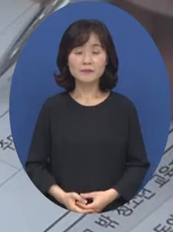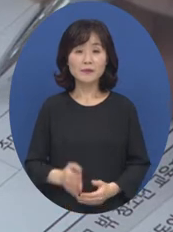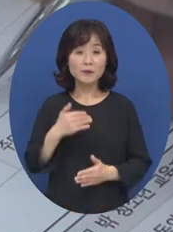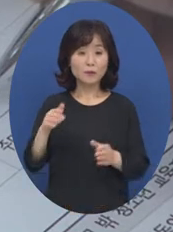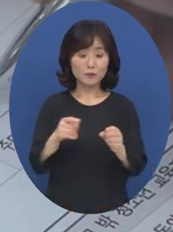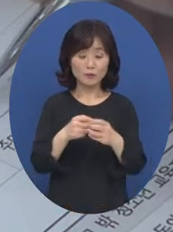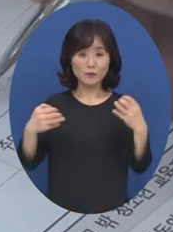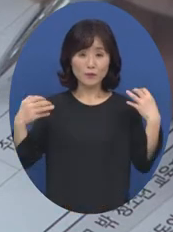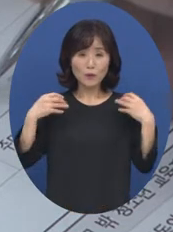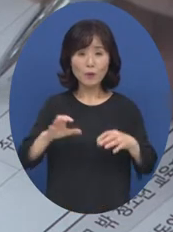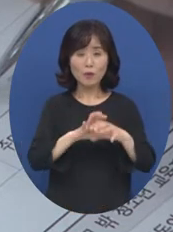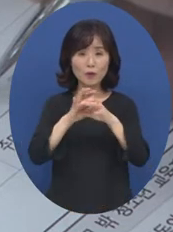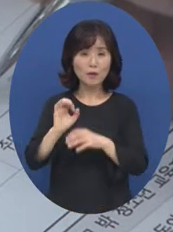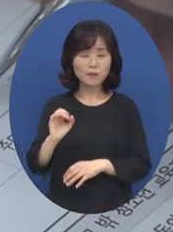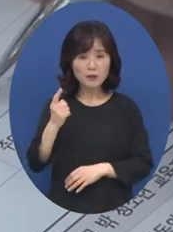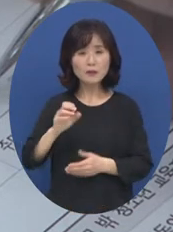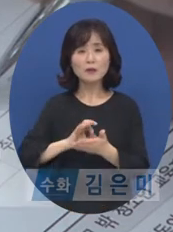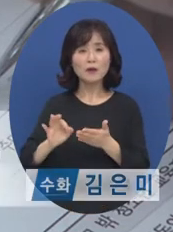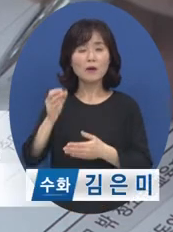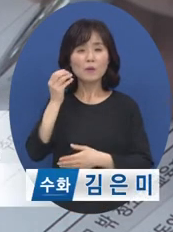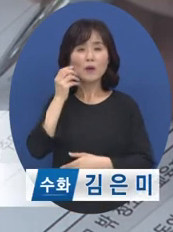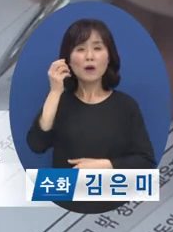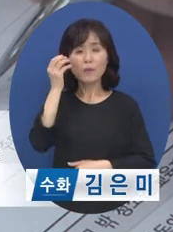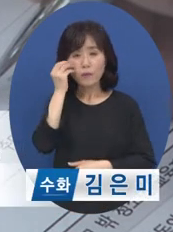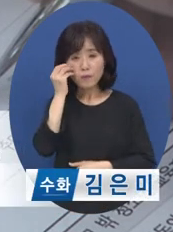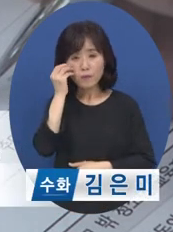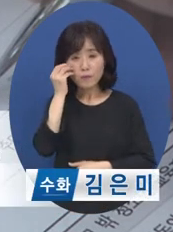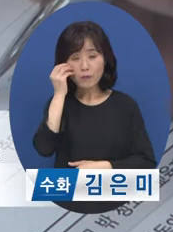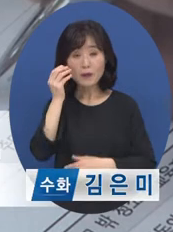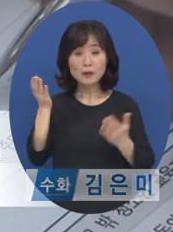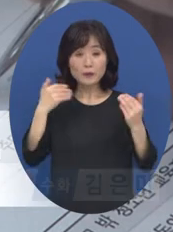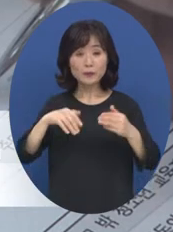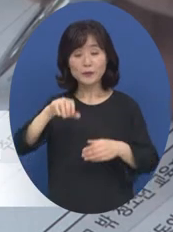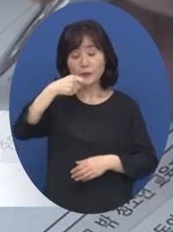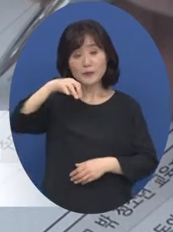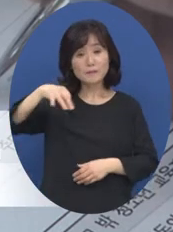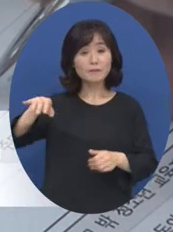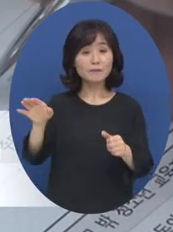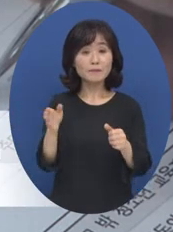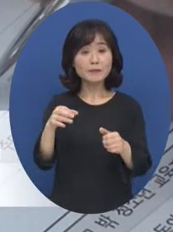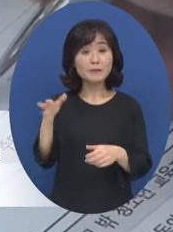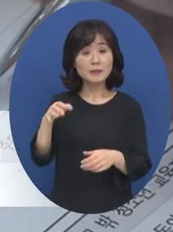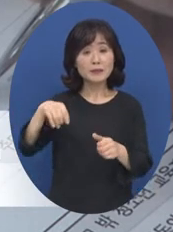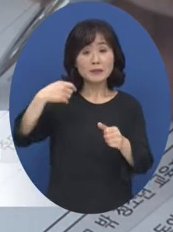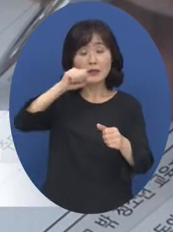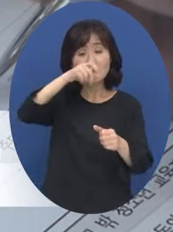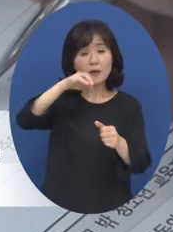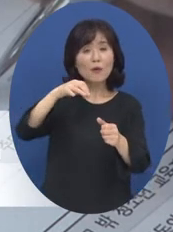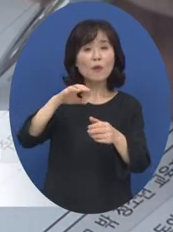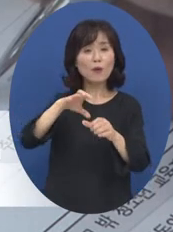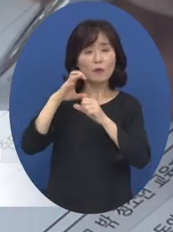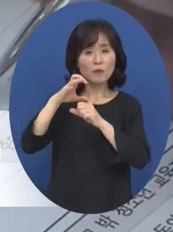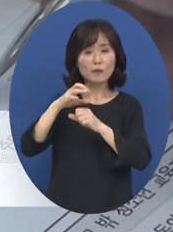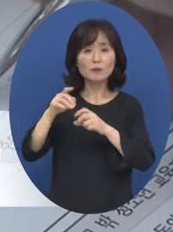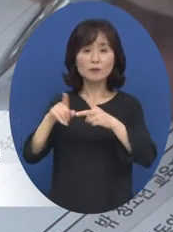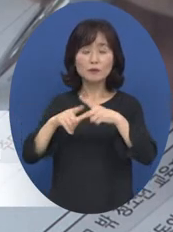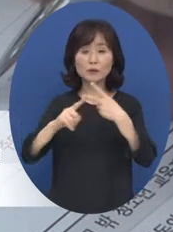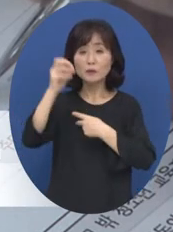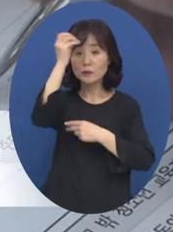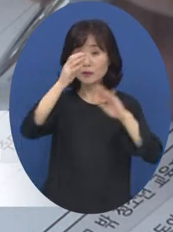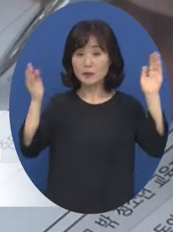경기도교육청은 코로 다 입으로 사용하지 못한 학교 무상급식 예산을 활용해 도내 초 중 고등학교 재학생들에게